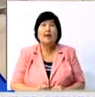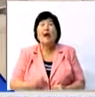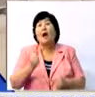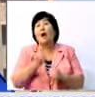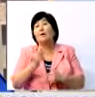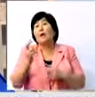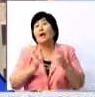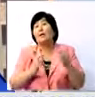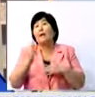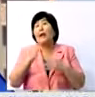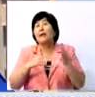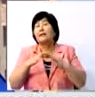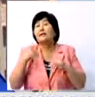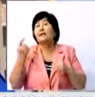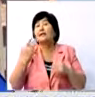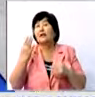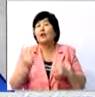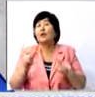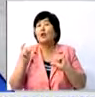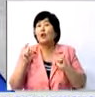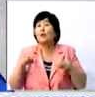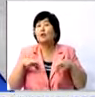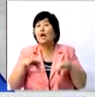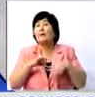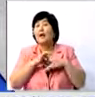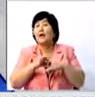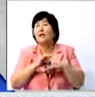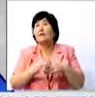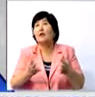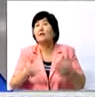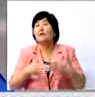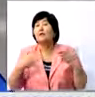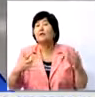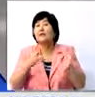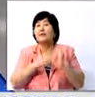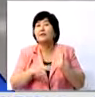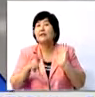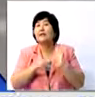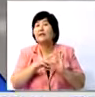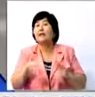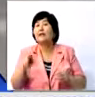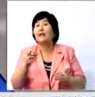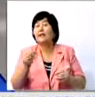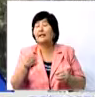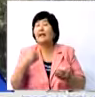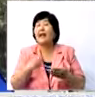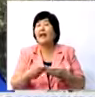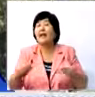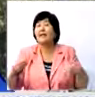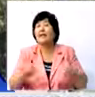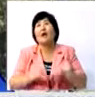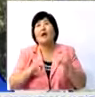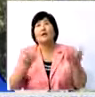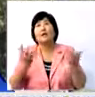Обрабатывающей промышленности, строительстве, сельском хозяйстве, грузы и пассажироперевозках привлечено свыше 87 миллиардов тенге инвестиций.